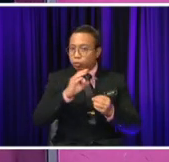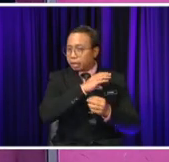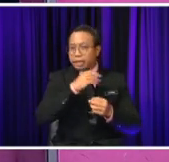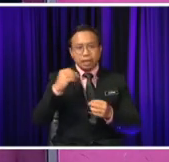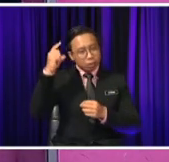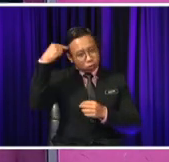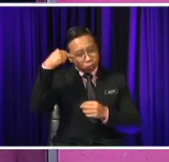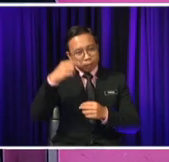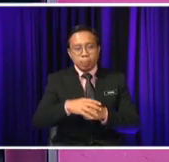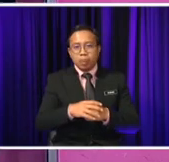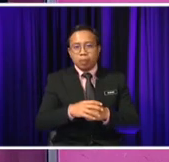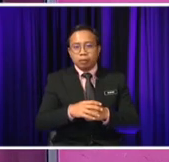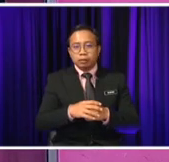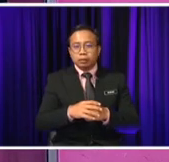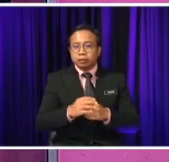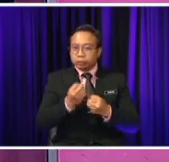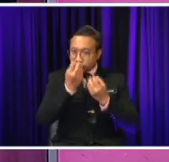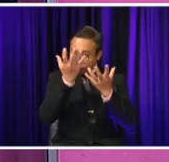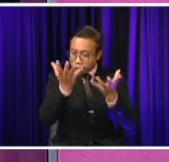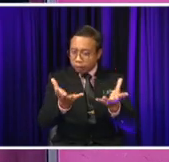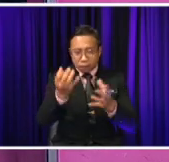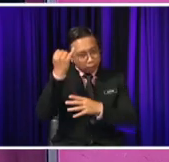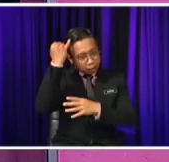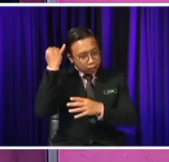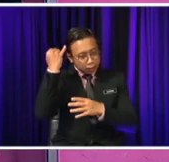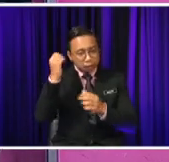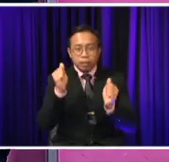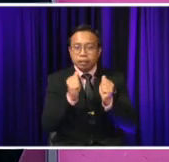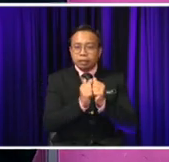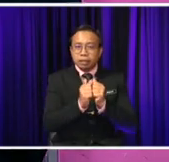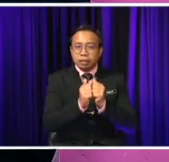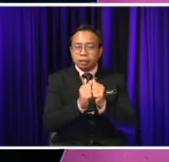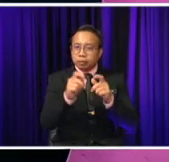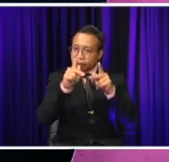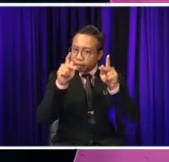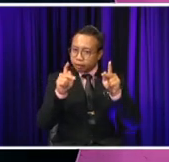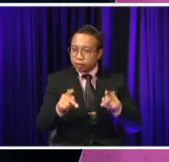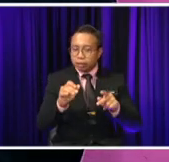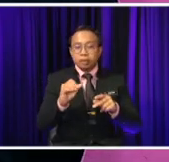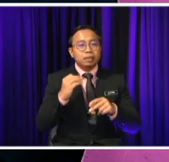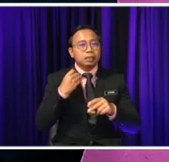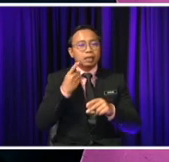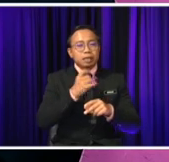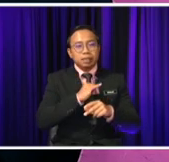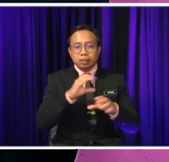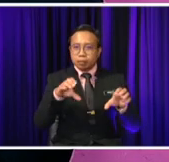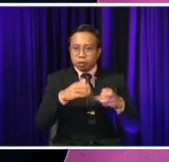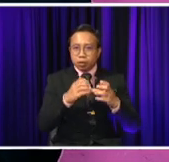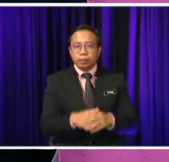kita tambahkan ide kita dengan pencak Siran pencak Siran yang saya akan buatkan di hadapan ini